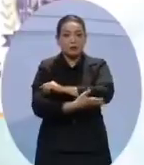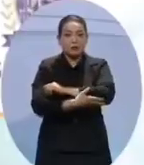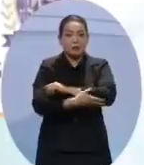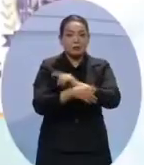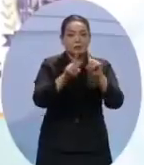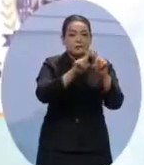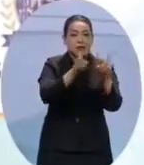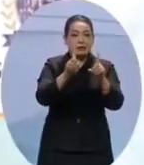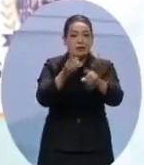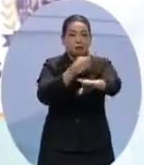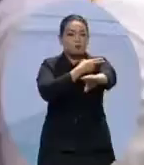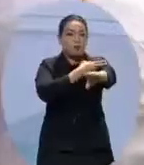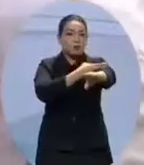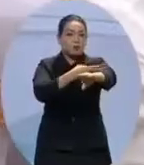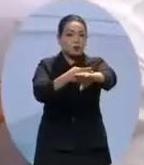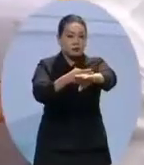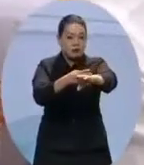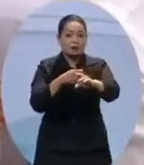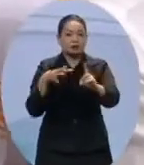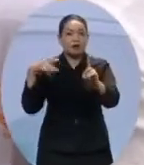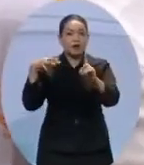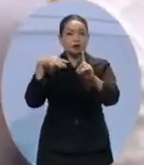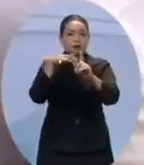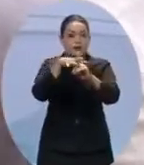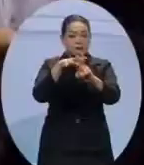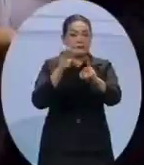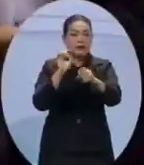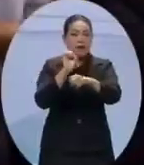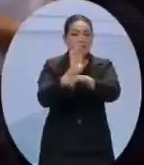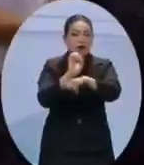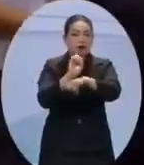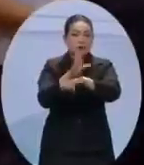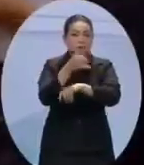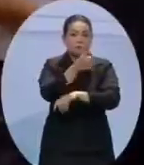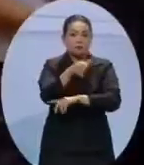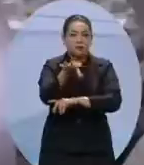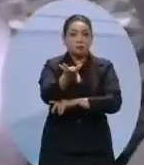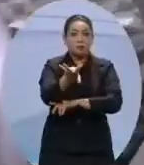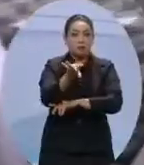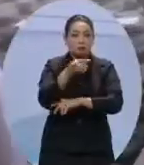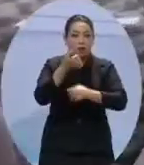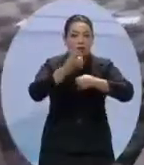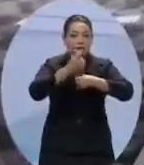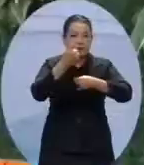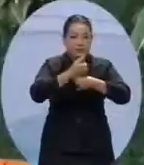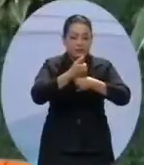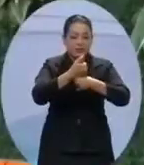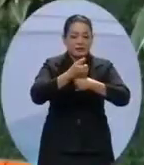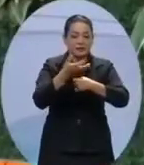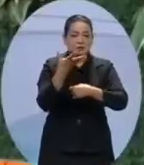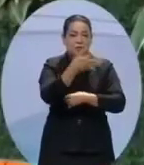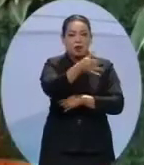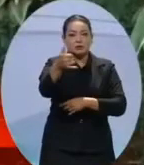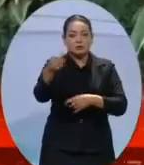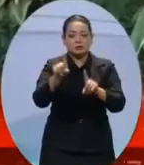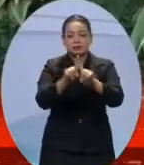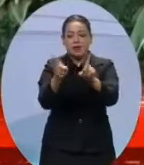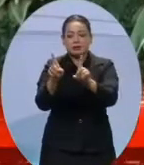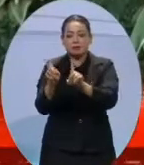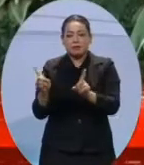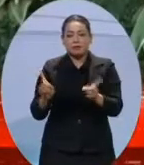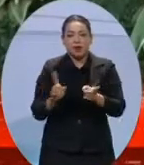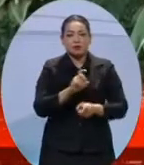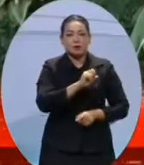tạo. Các chuyên gia trong ban tư vấn cũng chia sẻ với các bạn về định hướng chọn ngành, chọn nghề theo đúng chủ đề. Xác định được cái ngành